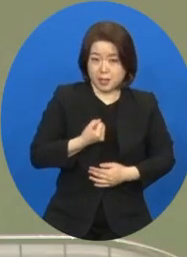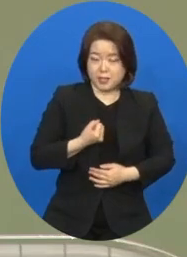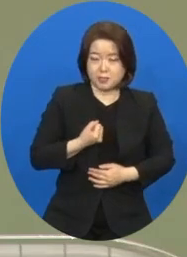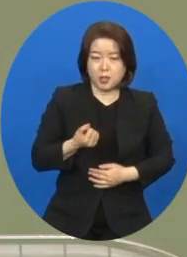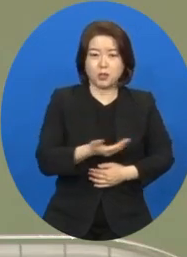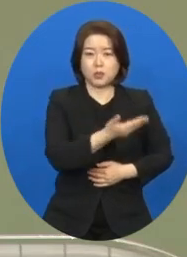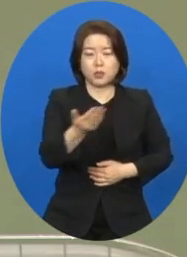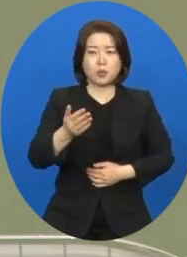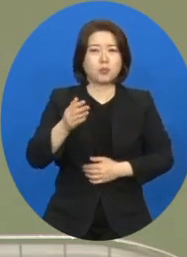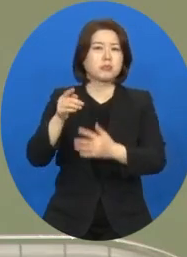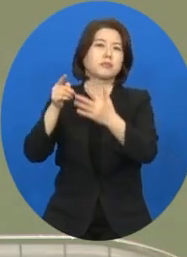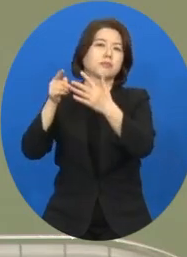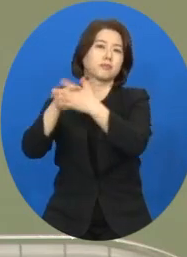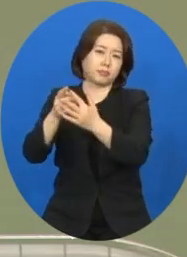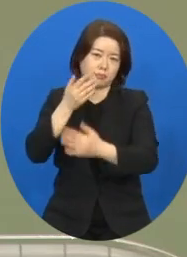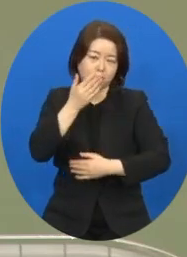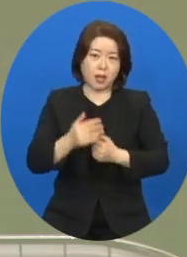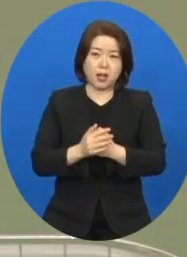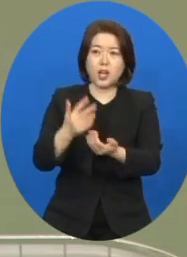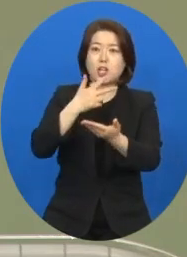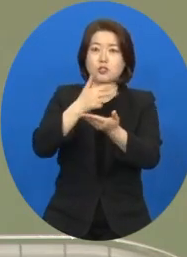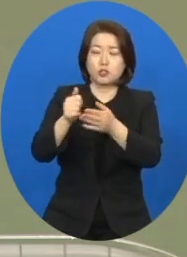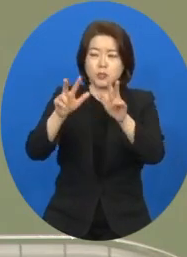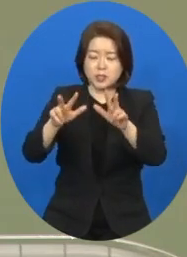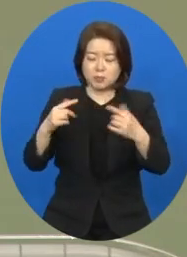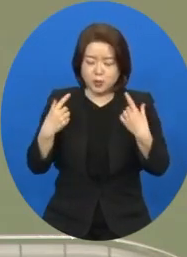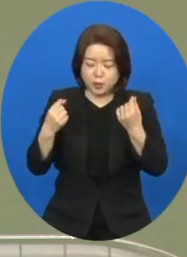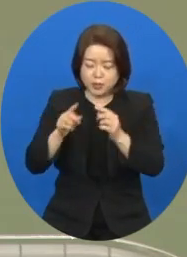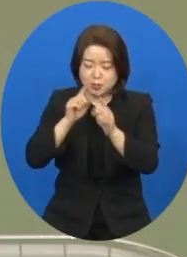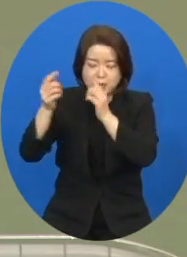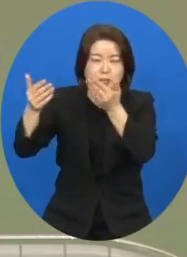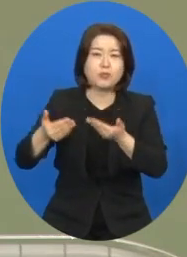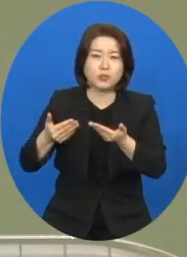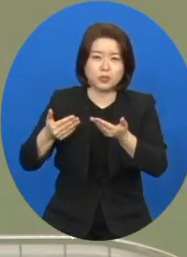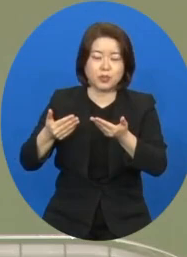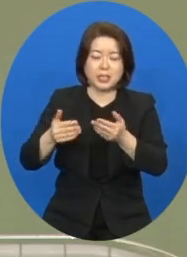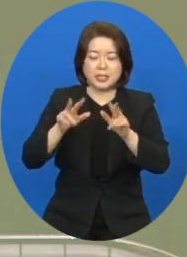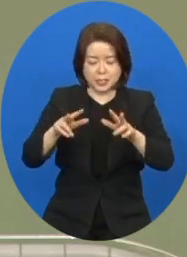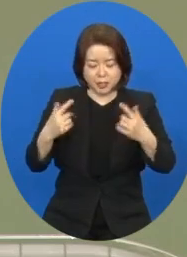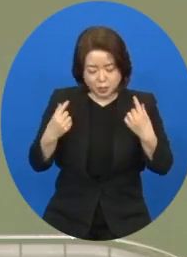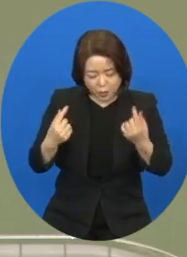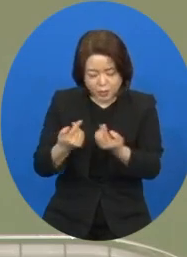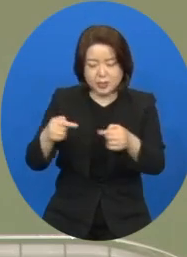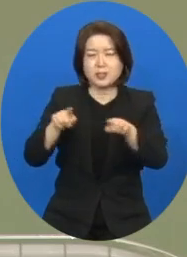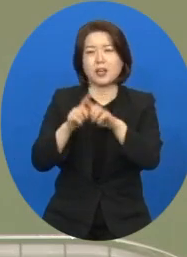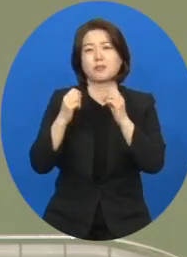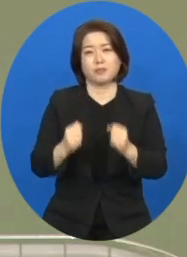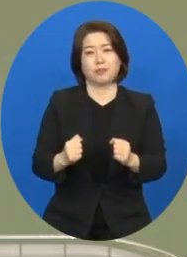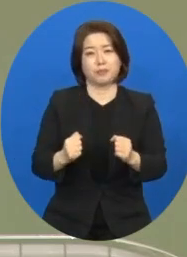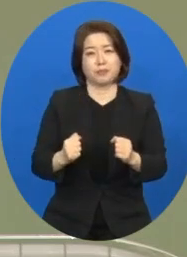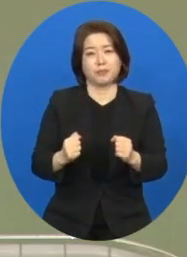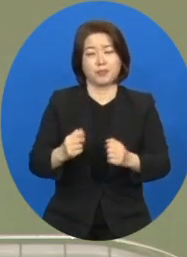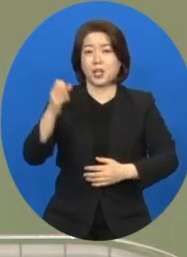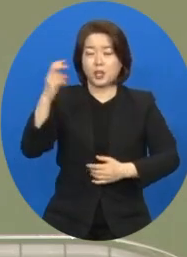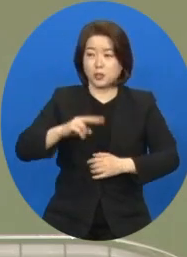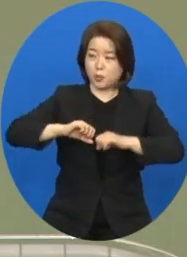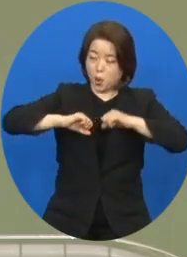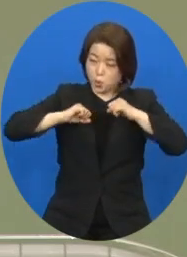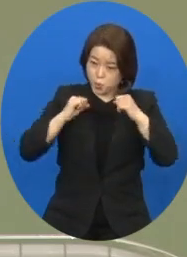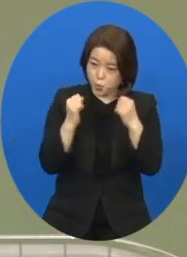알게 됩니다. 주님은 지금도 말씀하고 계시고 지금도 함께 계십니다. 그리고 순종해